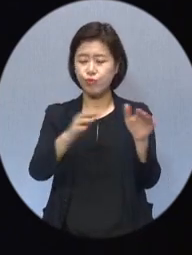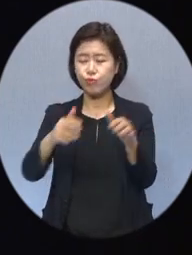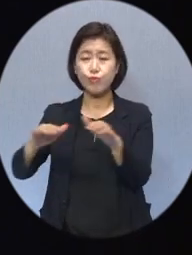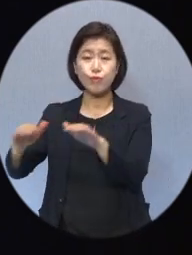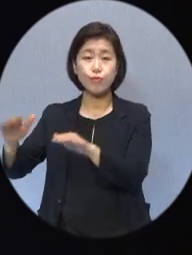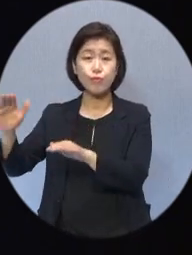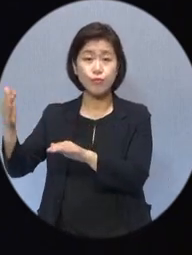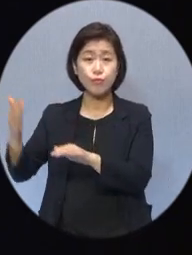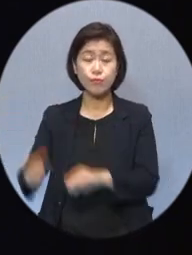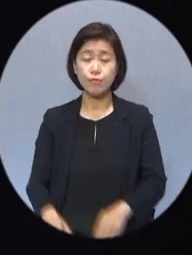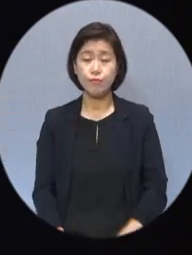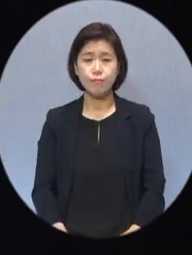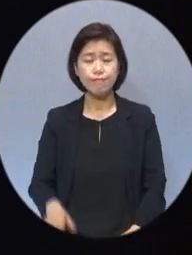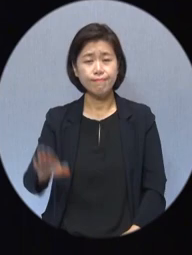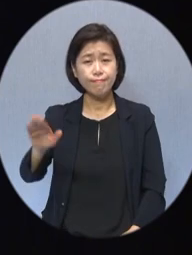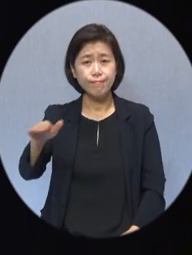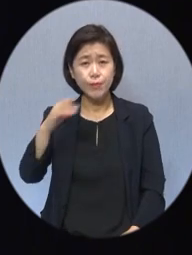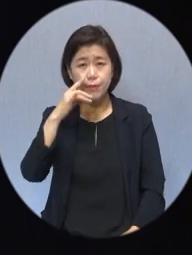들립니다.